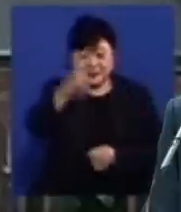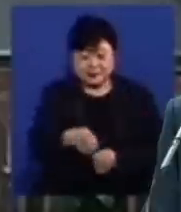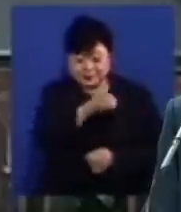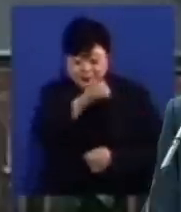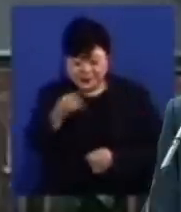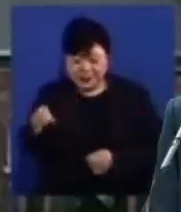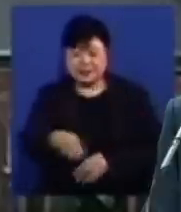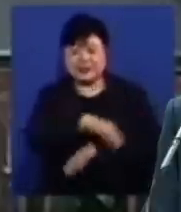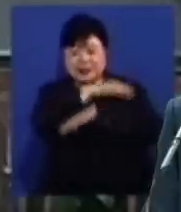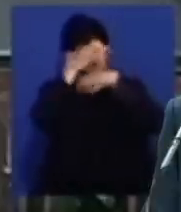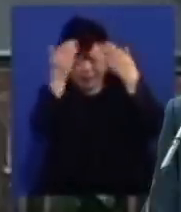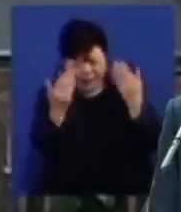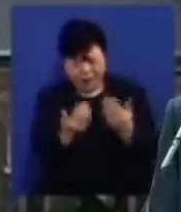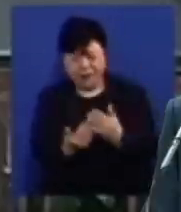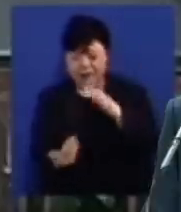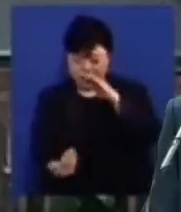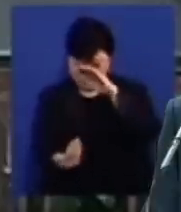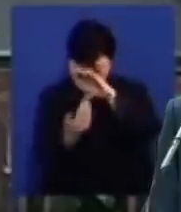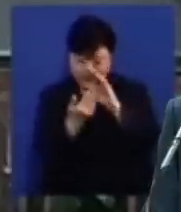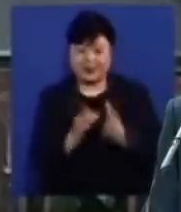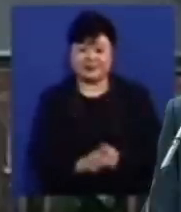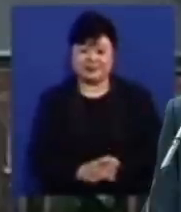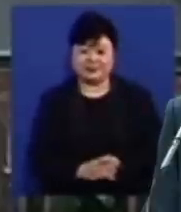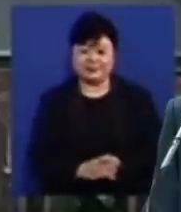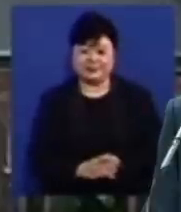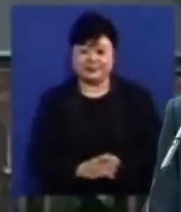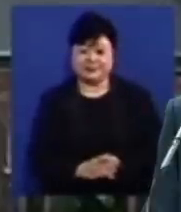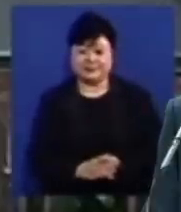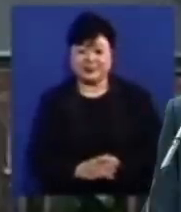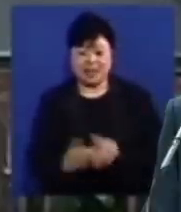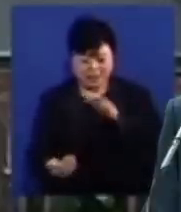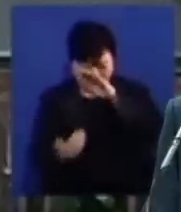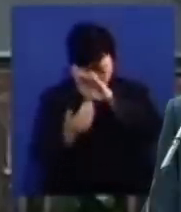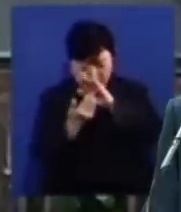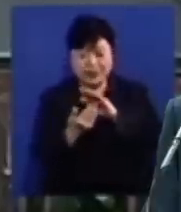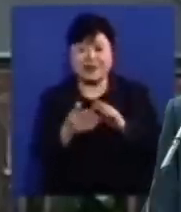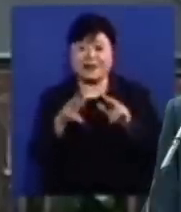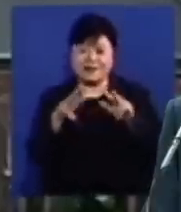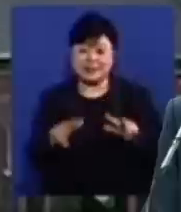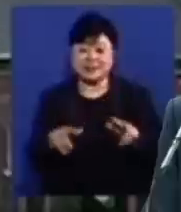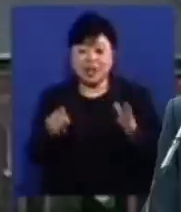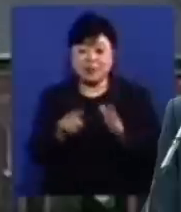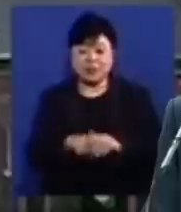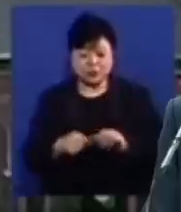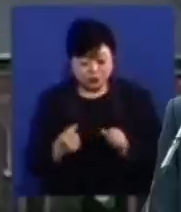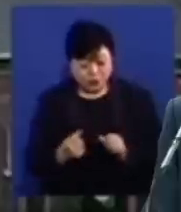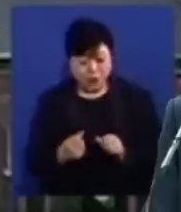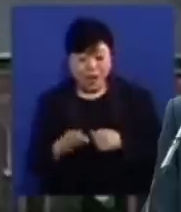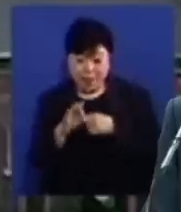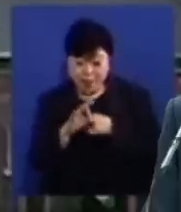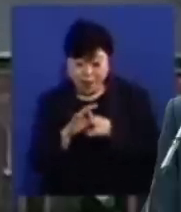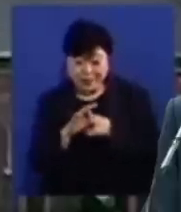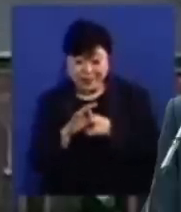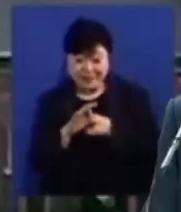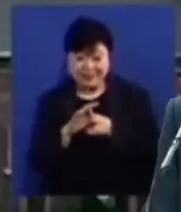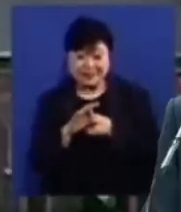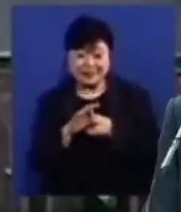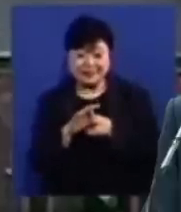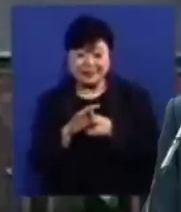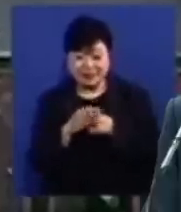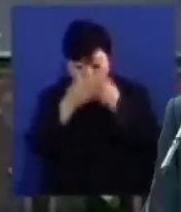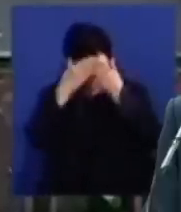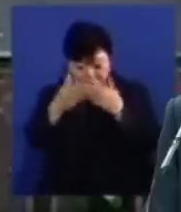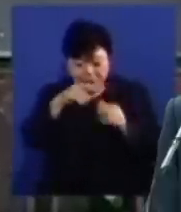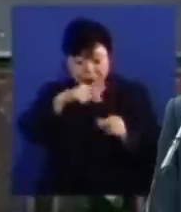다 이루었다, 다 이루었으니까 이제는 믿고 순종만 하면